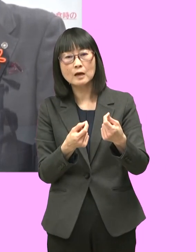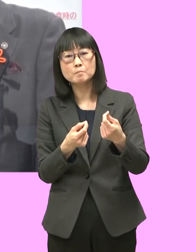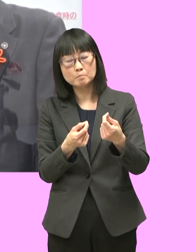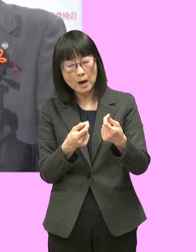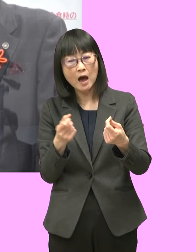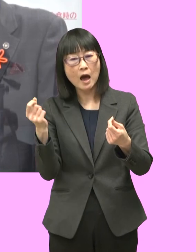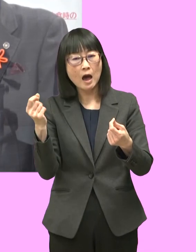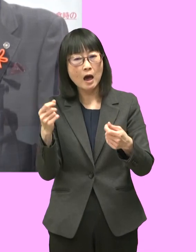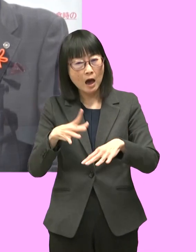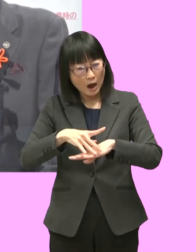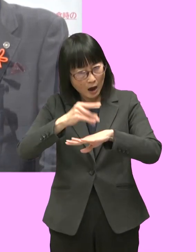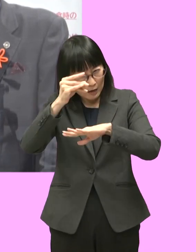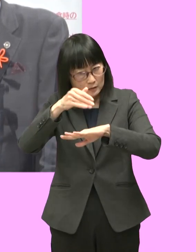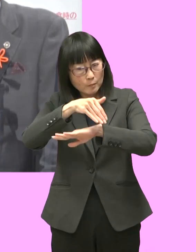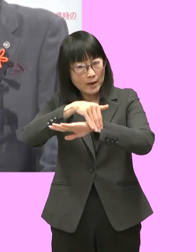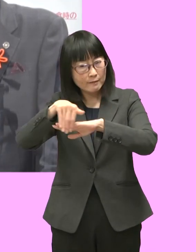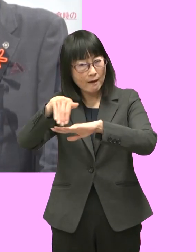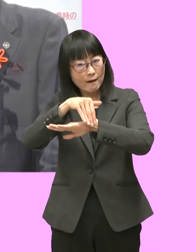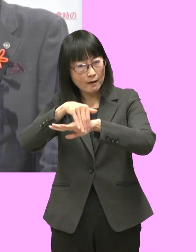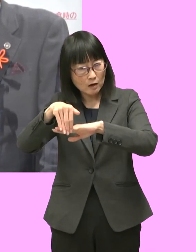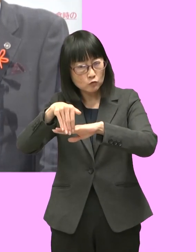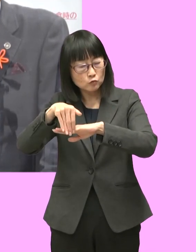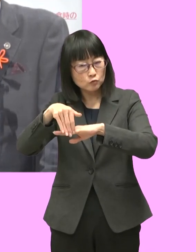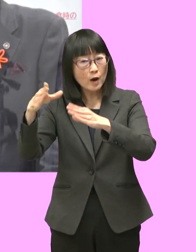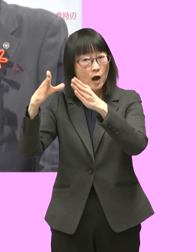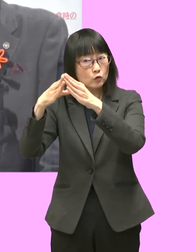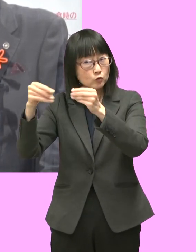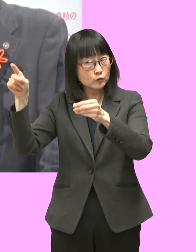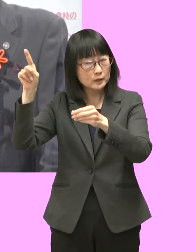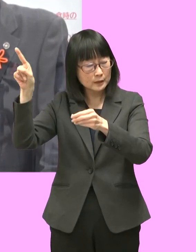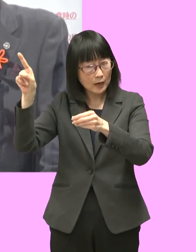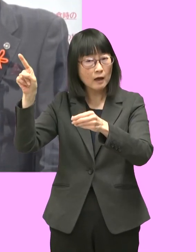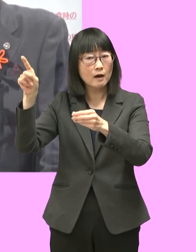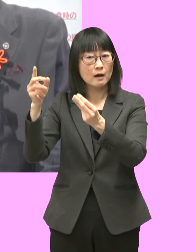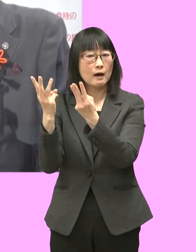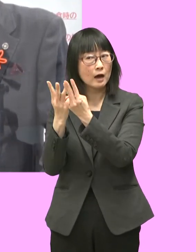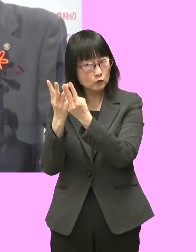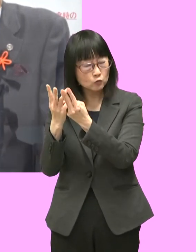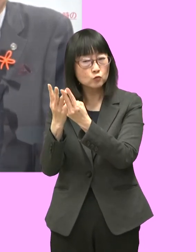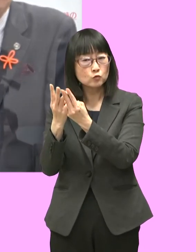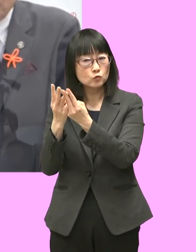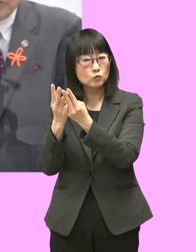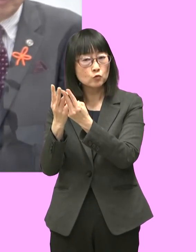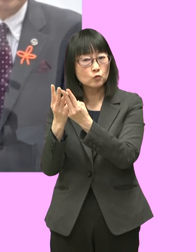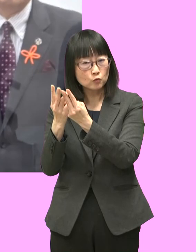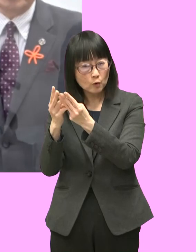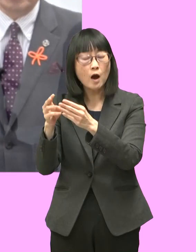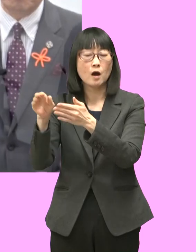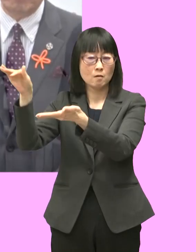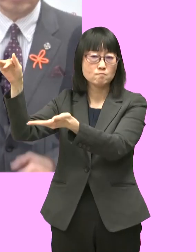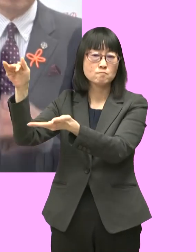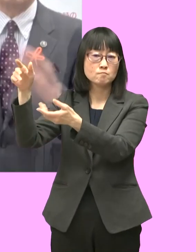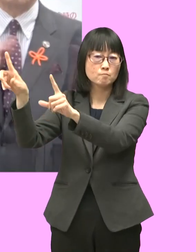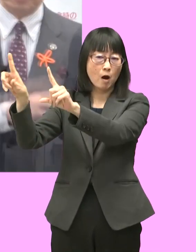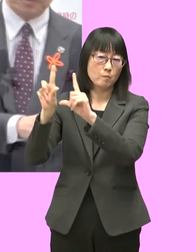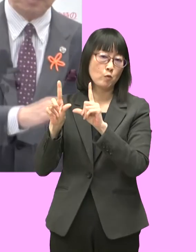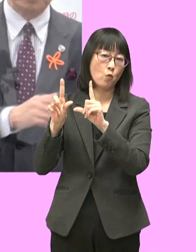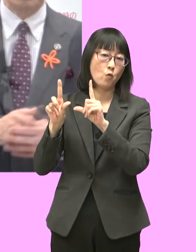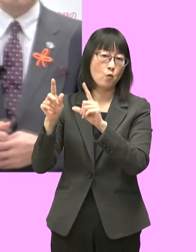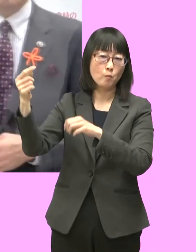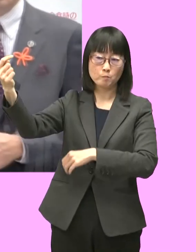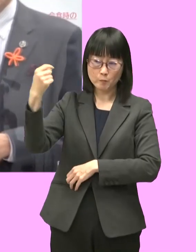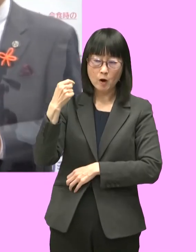しますよっていうのは国から、まあ、言われていたところです。 まあ、その点ではですね、先ほども申し上げたように、まあ、前倒しをすると